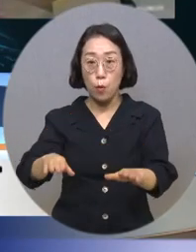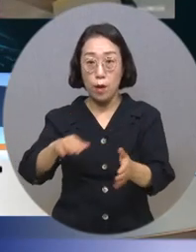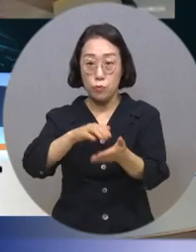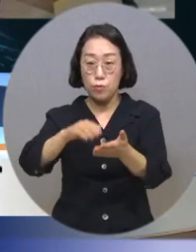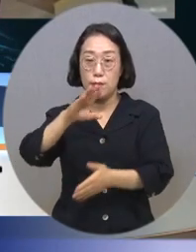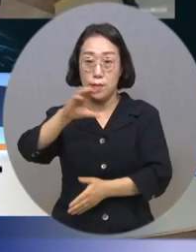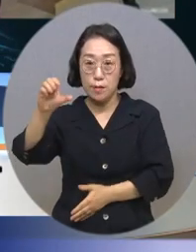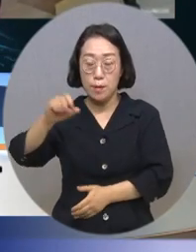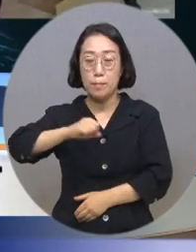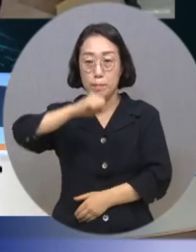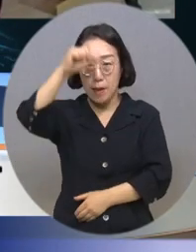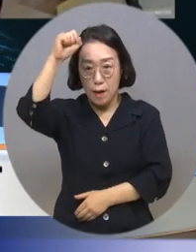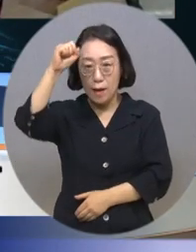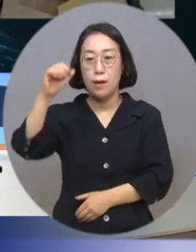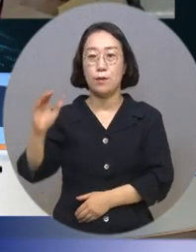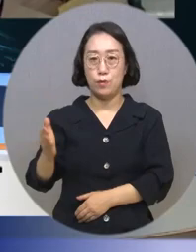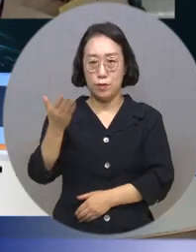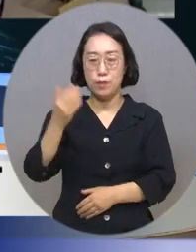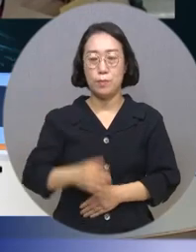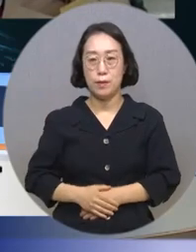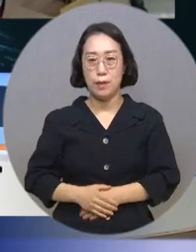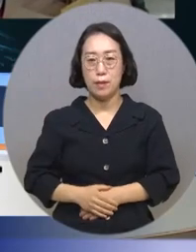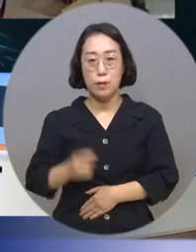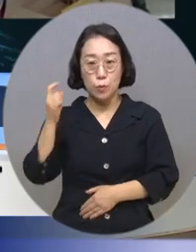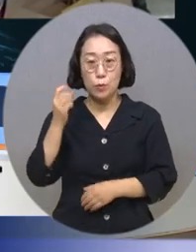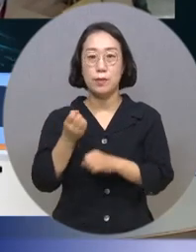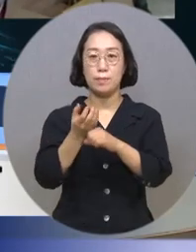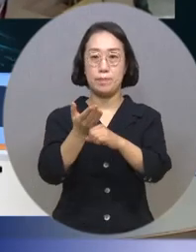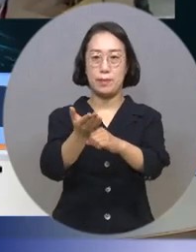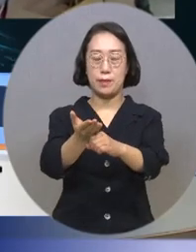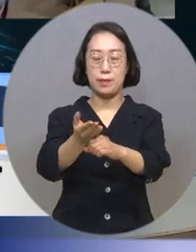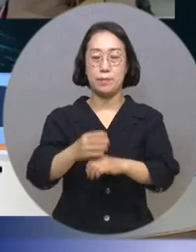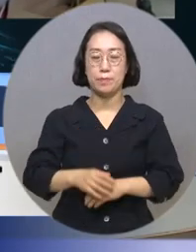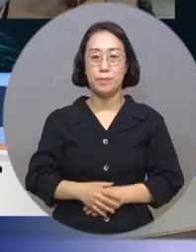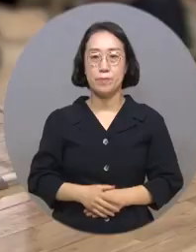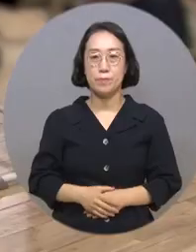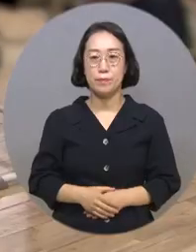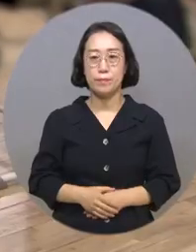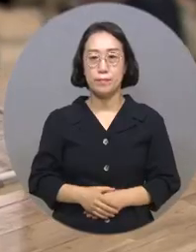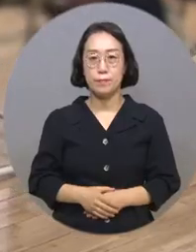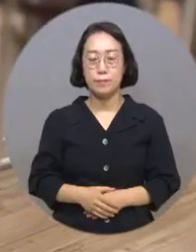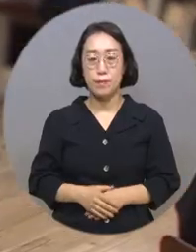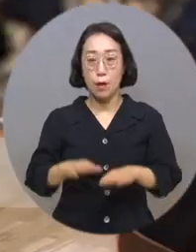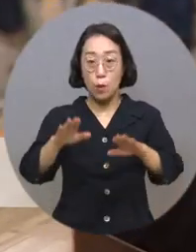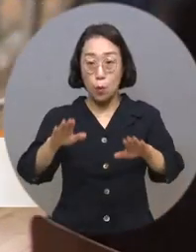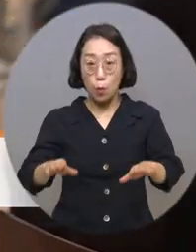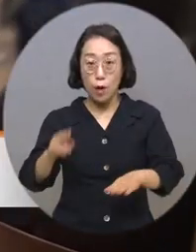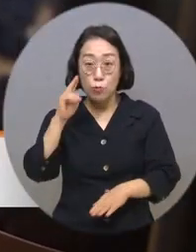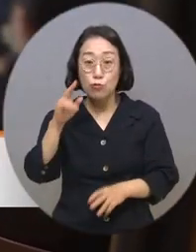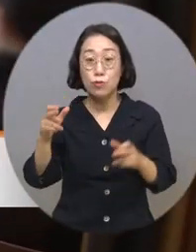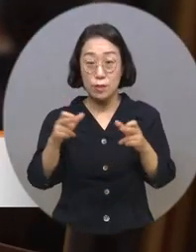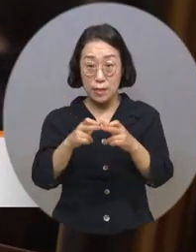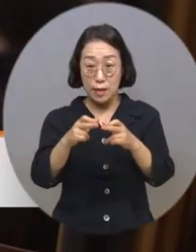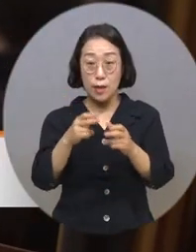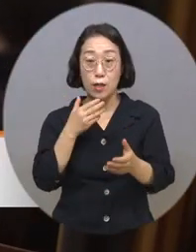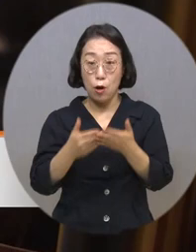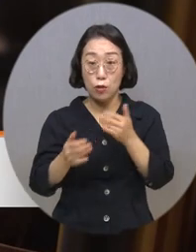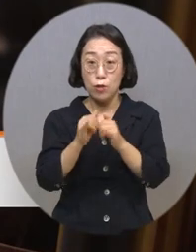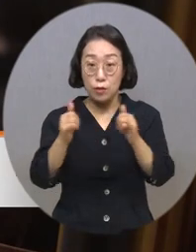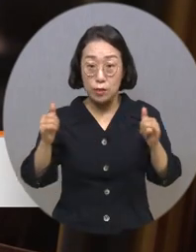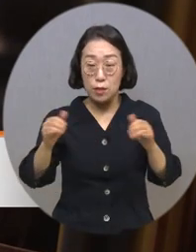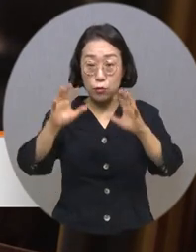공직사회 로 진출하게 됐습니다 보도에 박성용 기자 입니다 올해 중증장애인 경력직